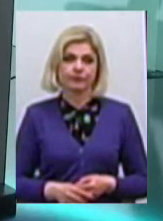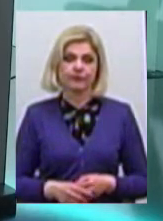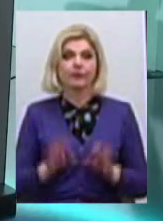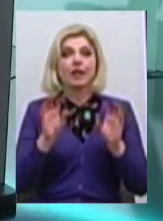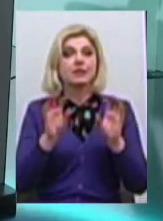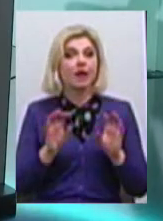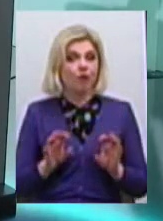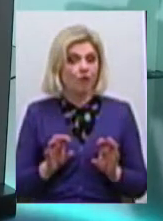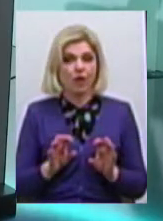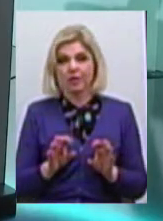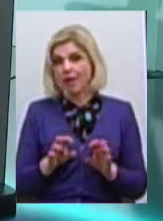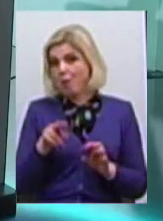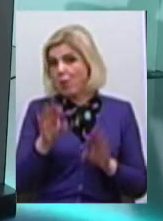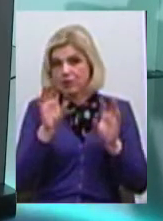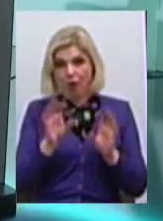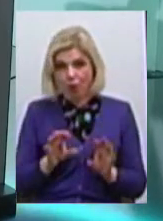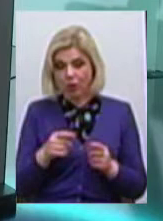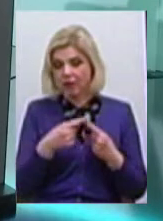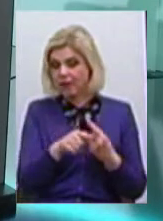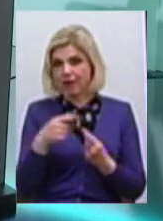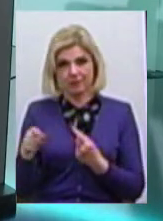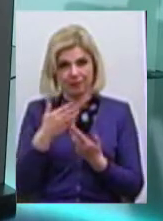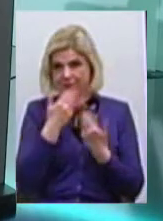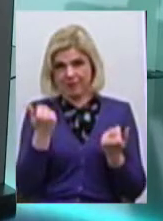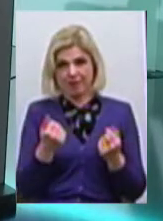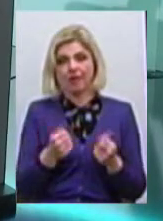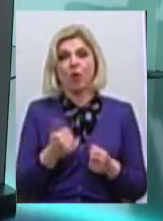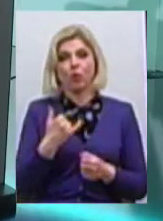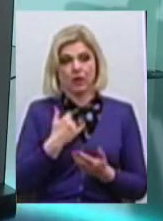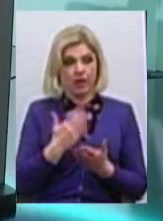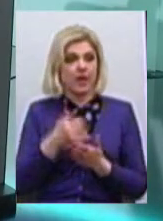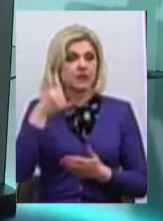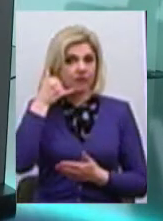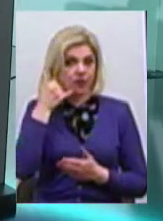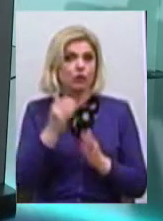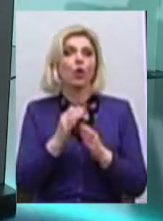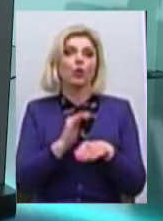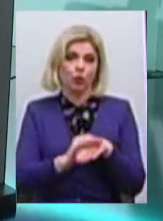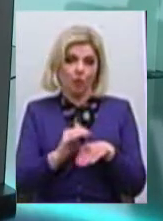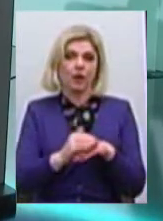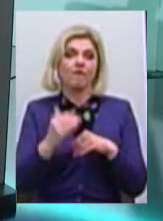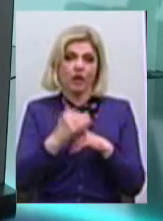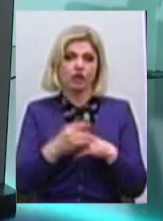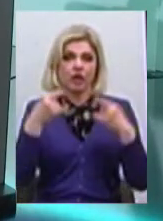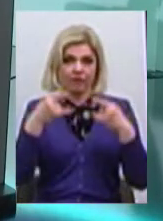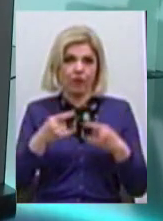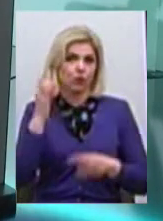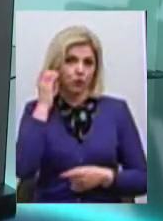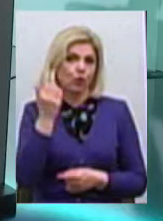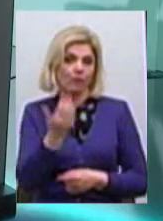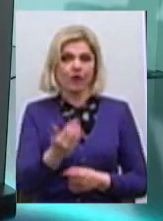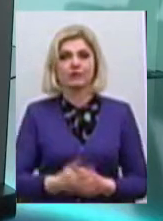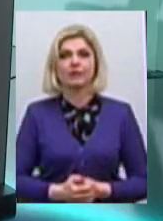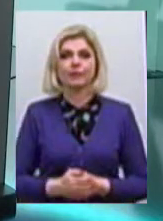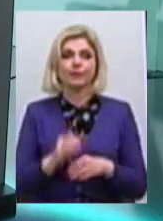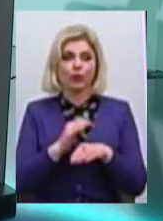законодавчо воно майже нічим не відрізняється. Все одне, так? Так. У нас є дзвінок в студію. Добрий вечір, ви в ефірі. Ми вас слухаємо.